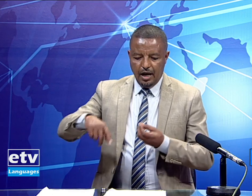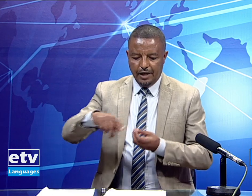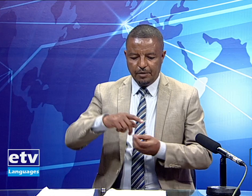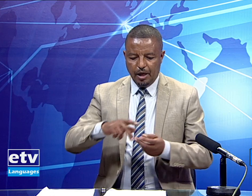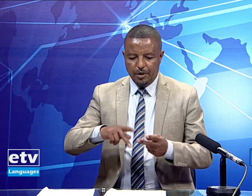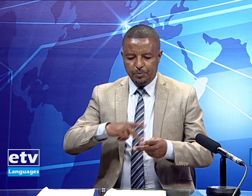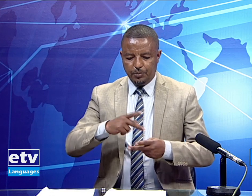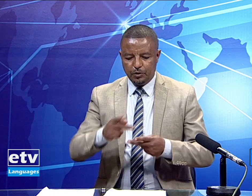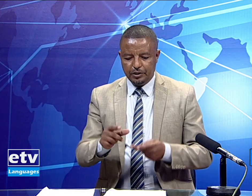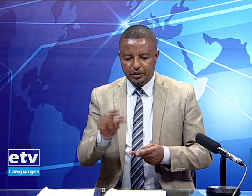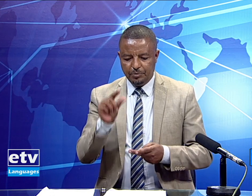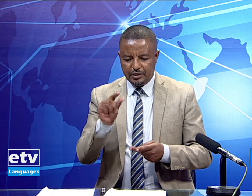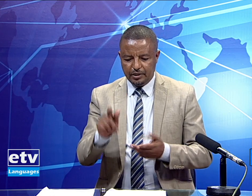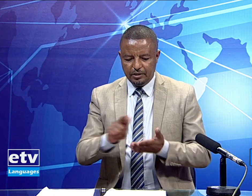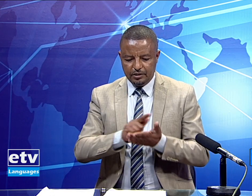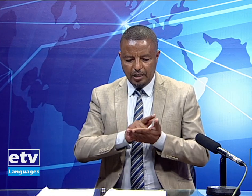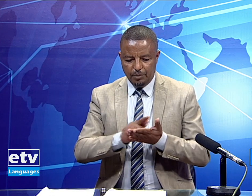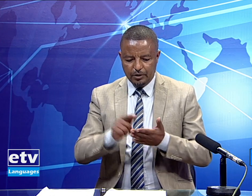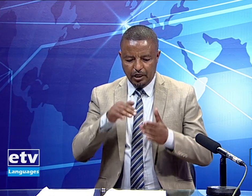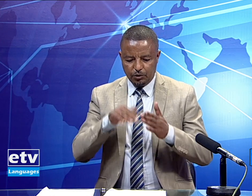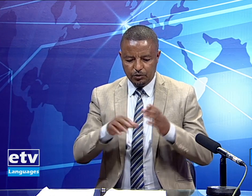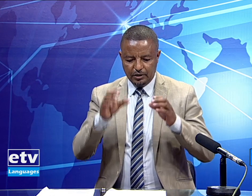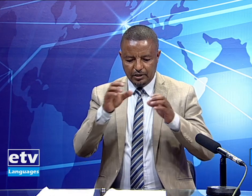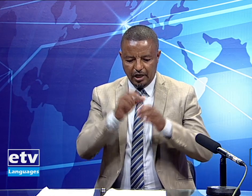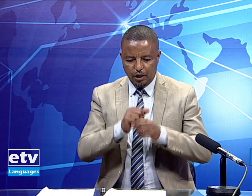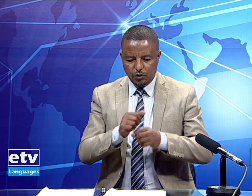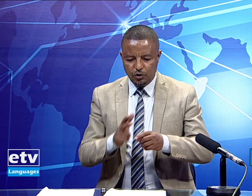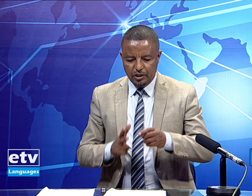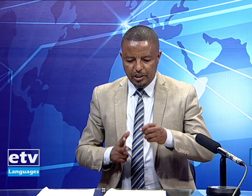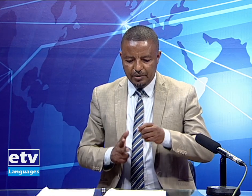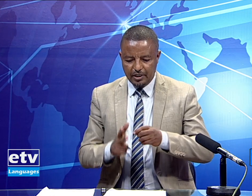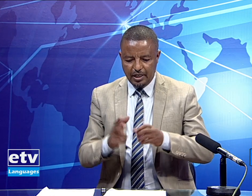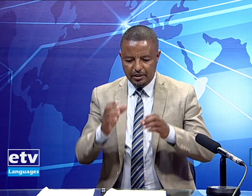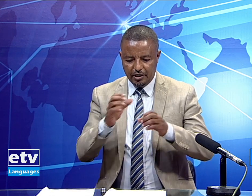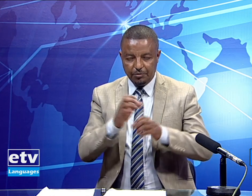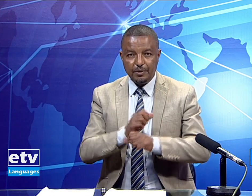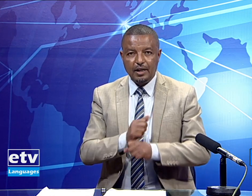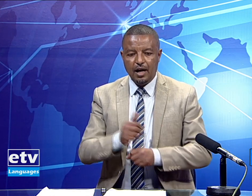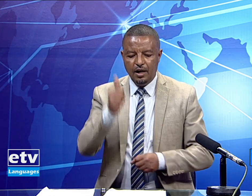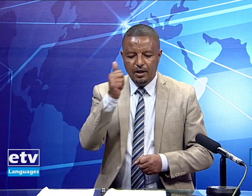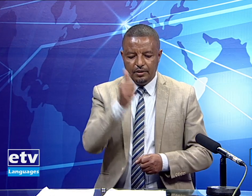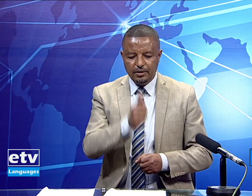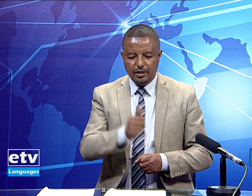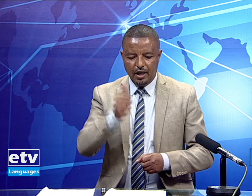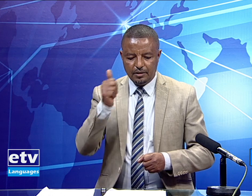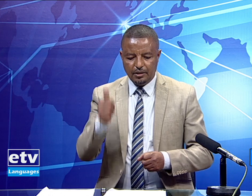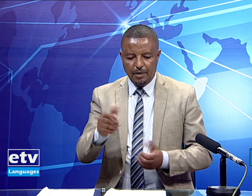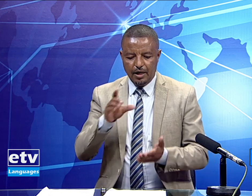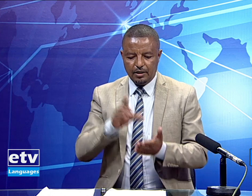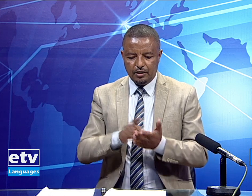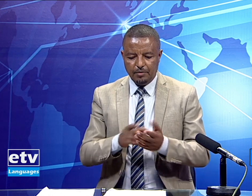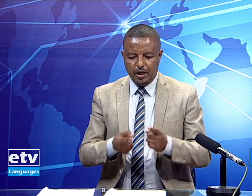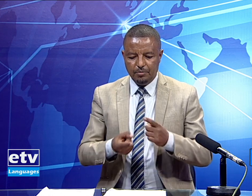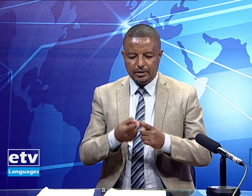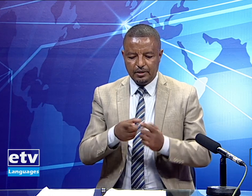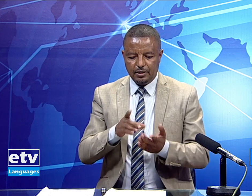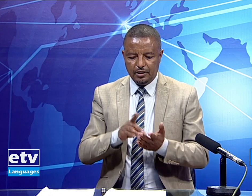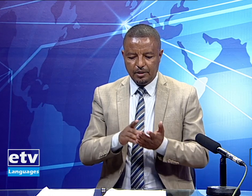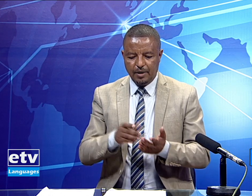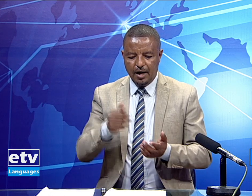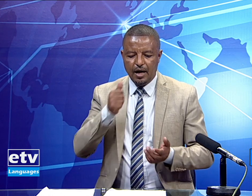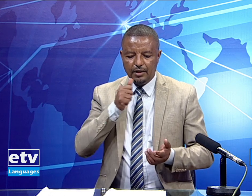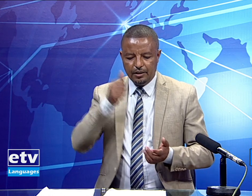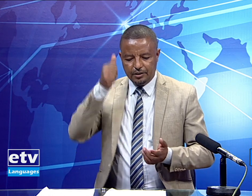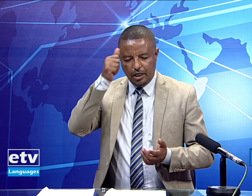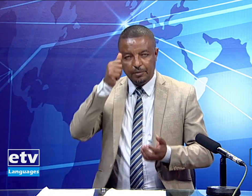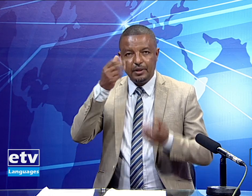የመስቀል አደባባይ ፕሮጀክት በጥቂት ሳምንታት ውስጥ ተጠናቆ ለምረቃ እንደሚበቃ የአዲስ አበባ ከተማ ምክትል